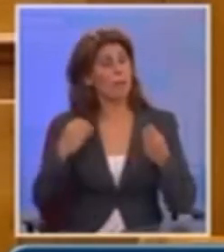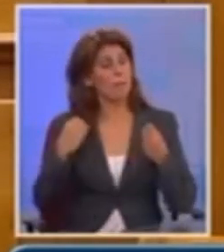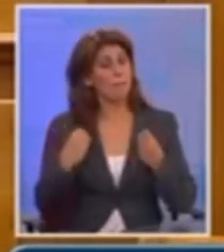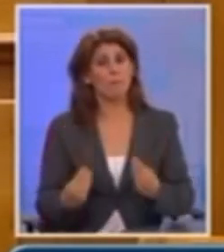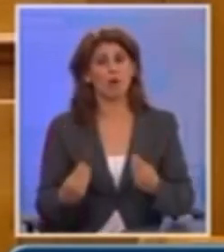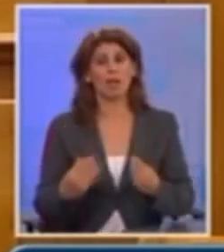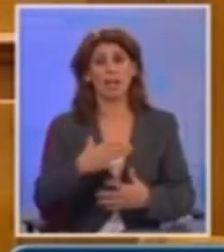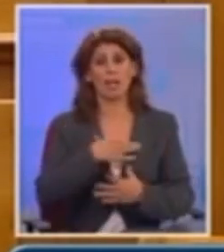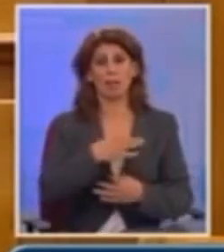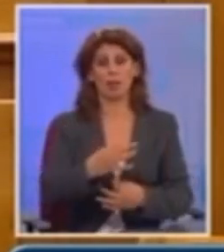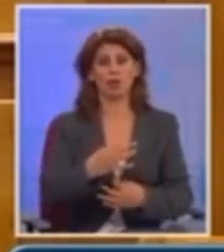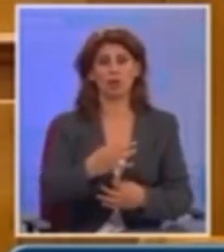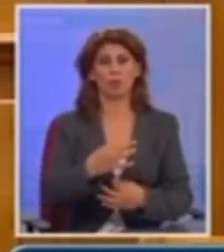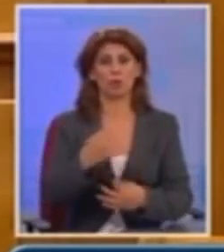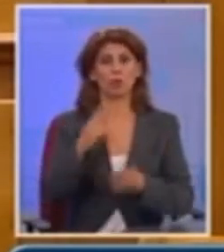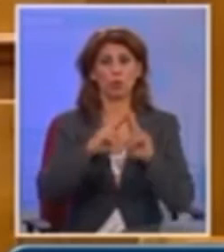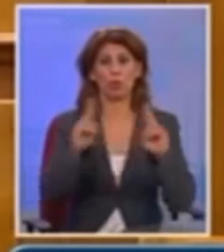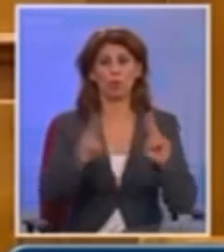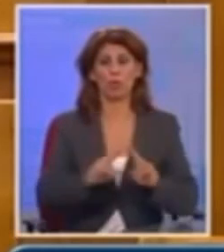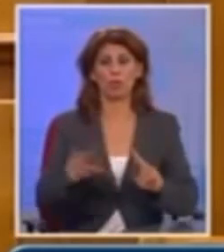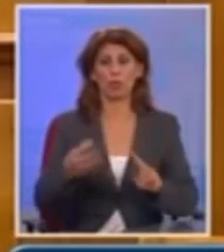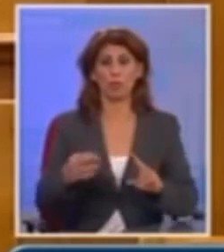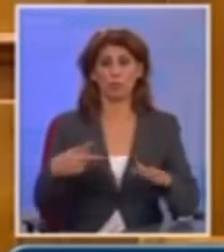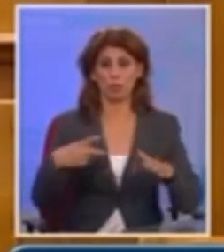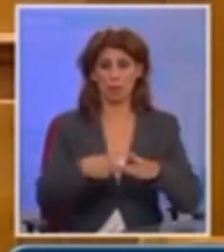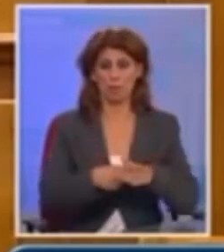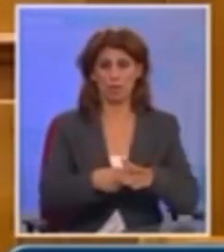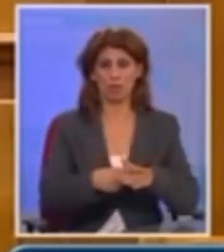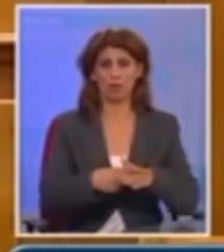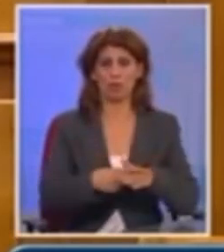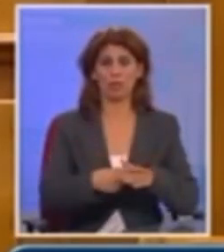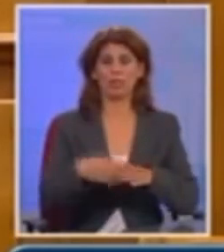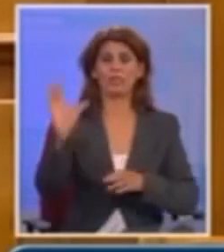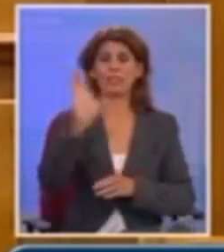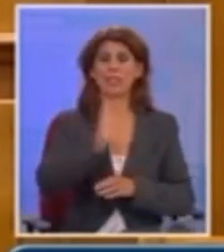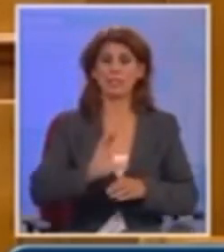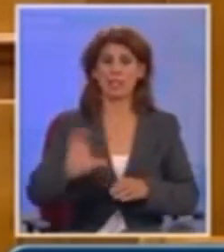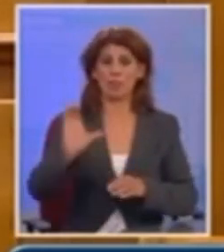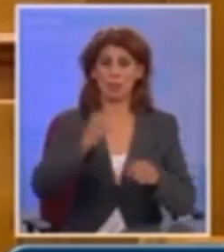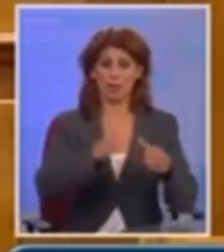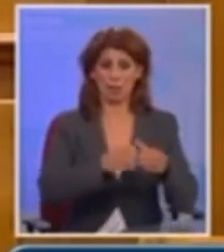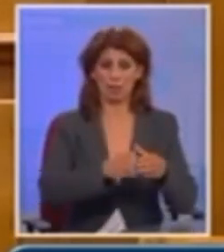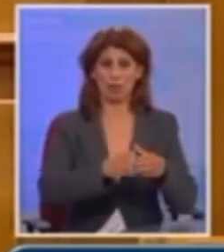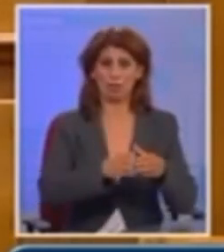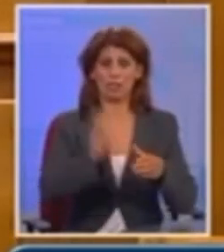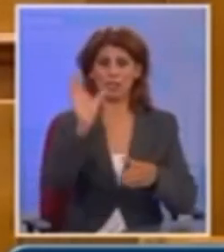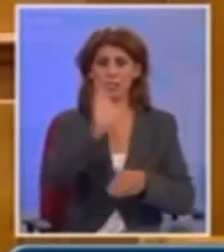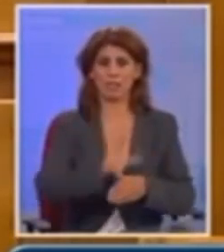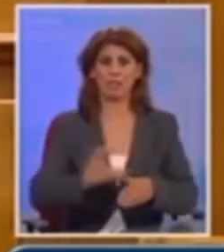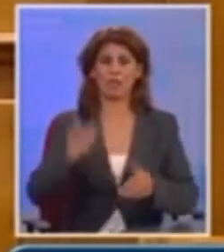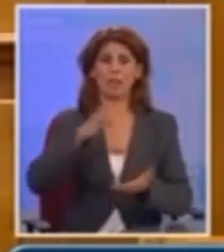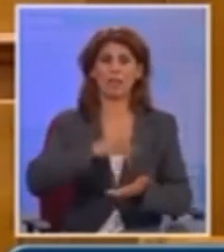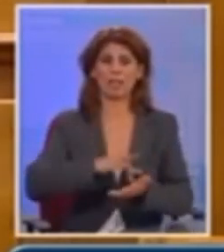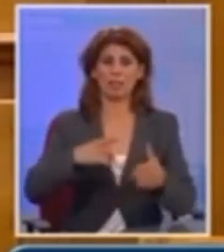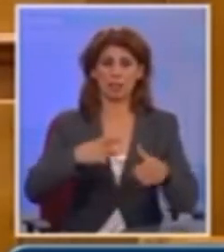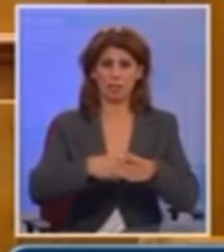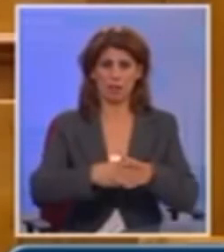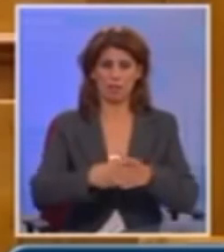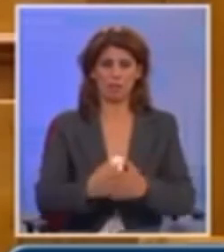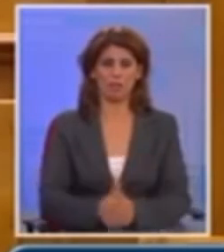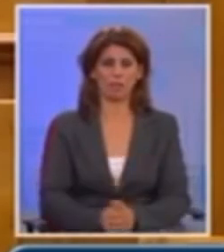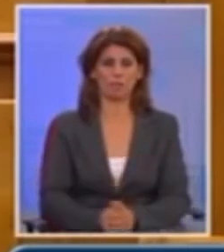καλά οι εκπρόσωποι του Διεθνούς Νομισματικού Ταμείου, της Ευρωπαϊκής Επιτροπής, της Ευρωπαϊκής Κεντρικής